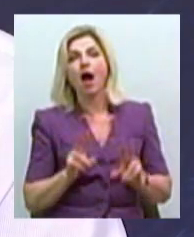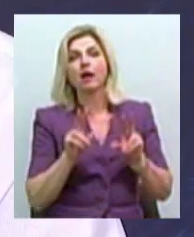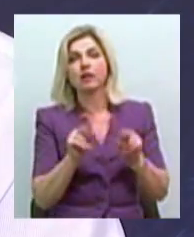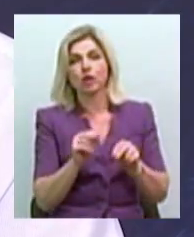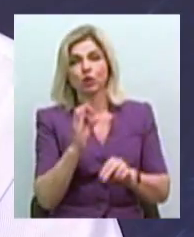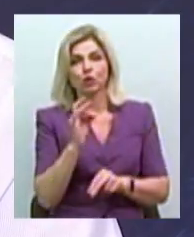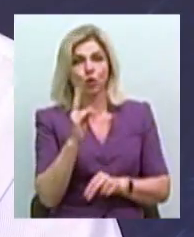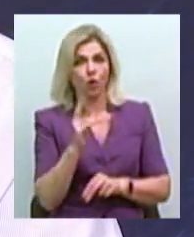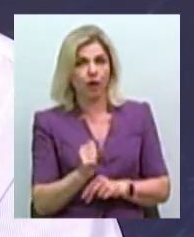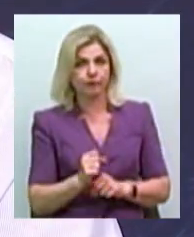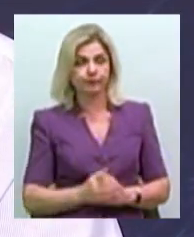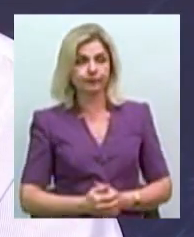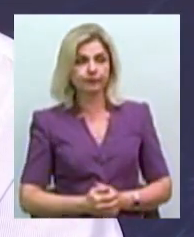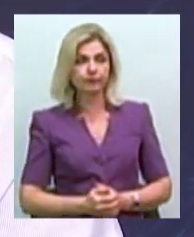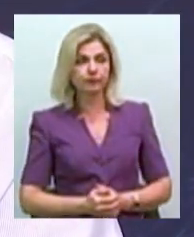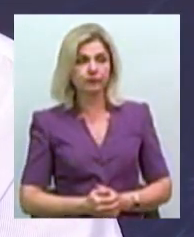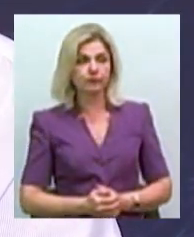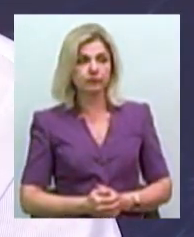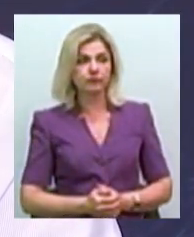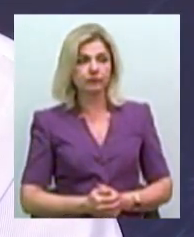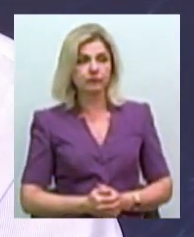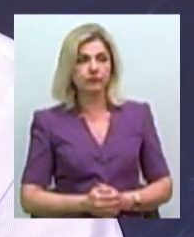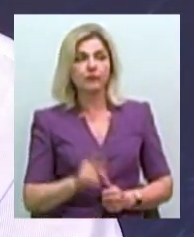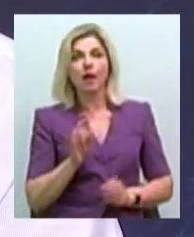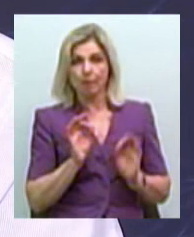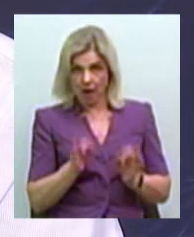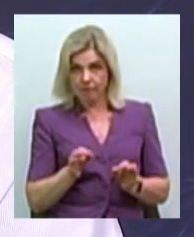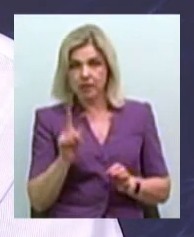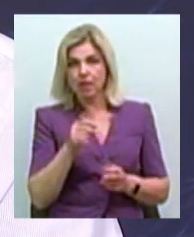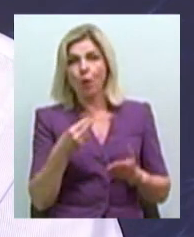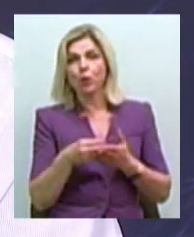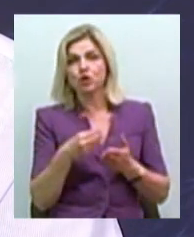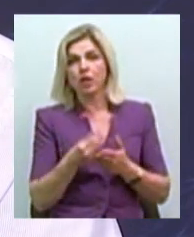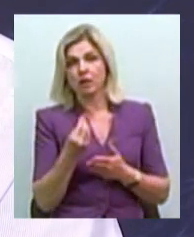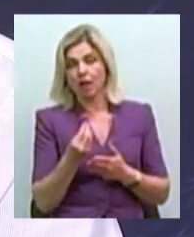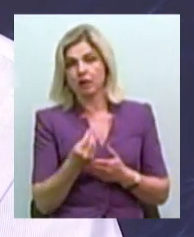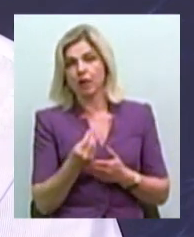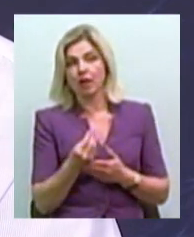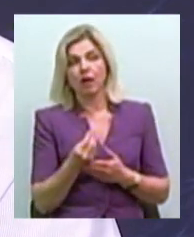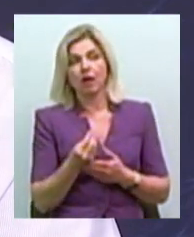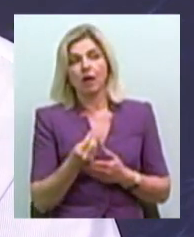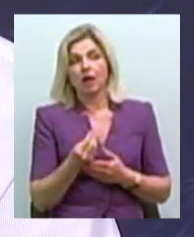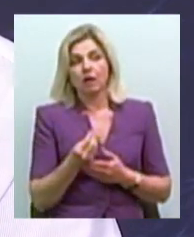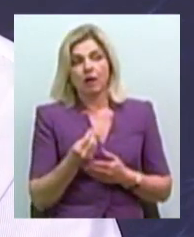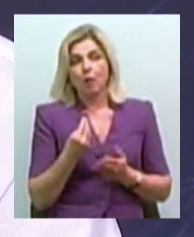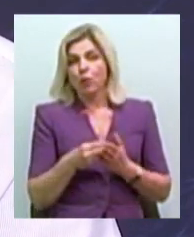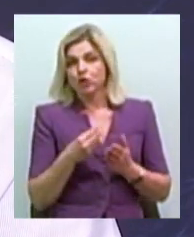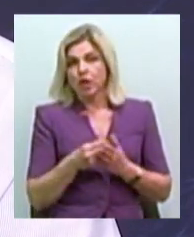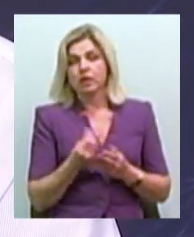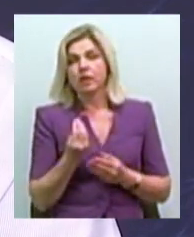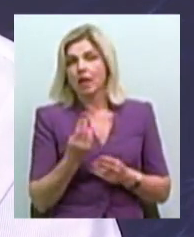к сожалению... Чи трапляется, что за бюджетные кошти снова ремонтуются наступного за бюджетные кошти они не имеют права